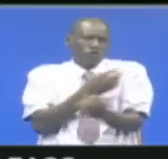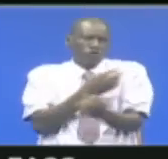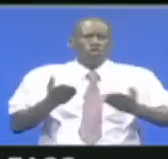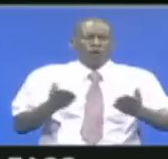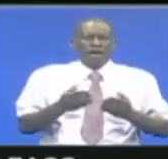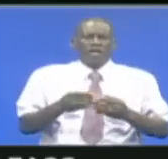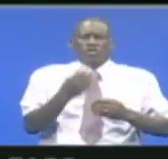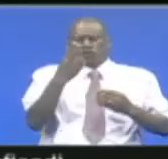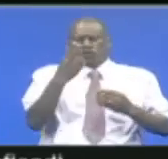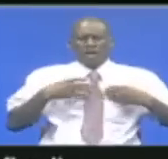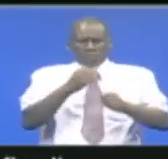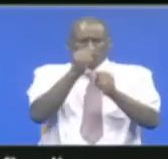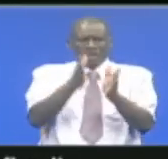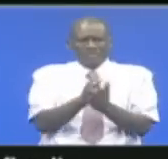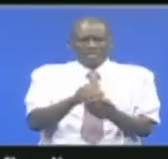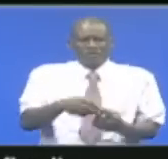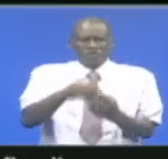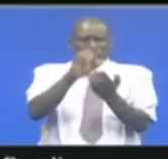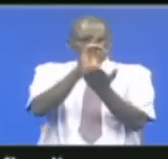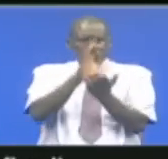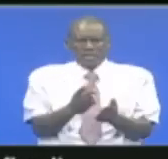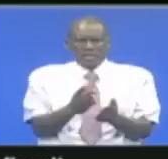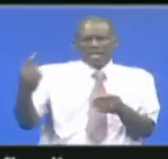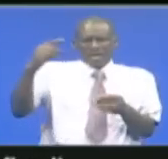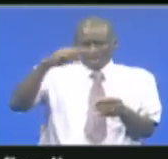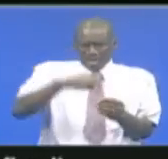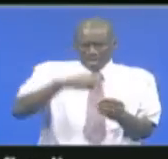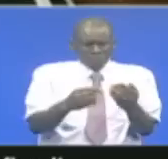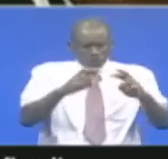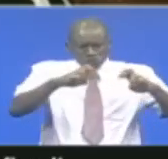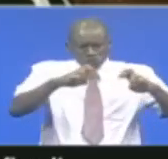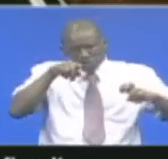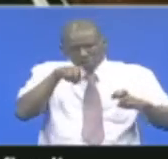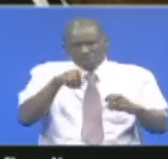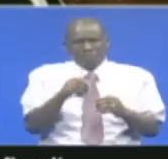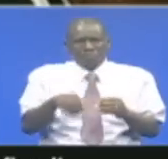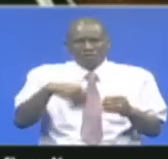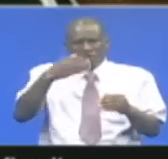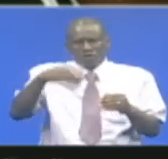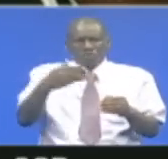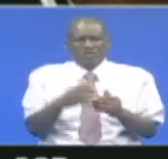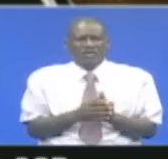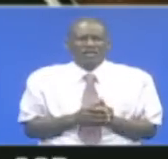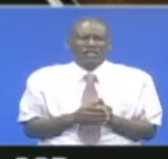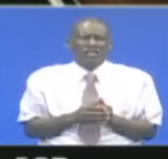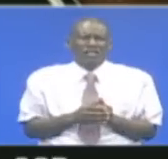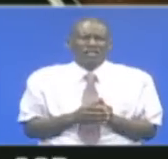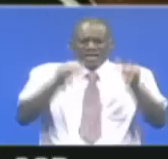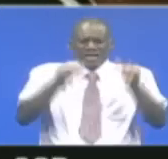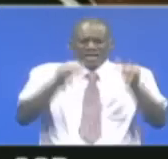kuna wauguzi wawili na madaktari maalumu wanaomshughulikia mara kwa mara. Nikaamua nimpeleke nyumbani.